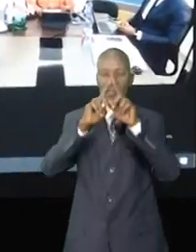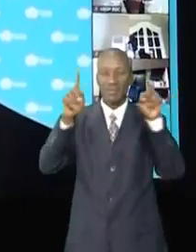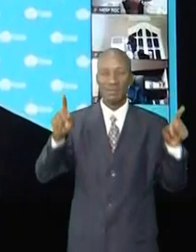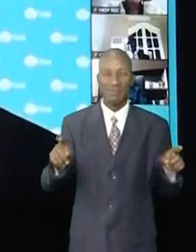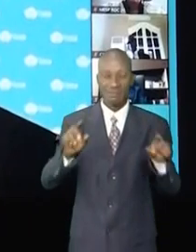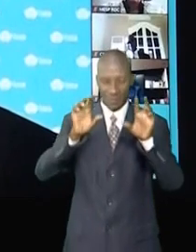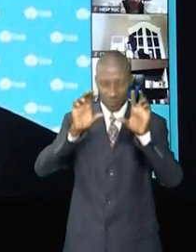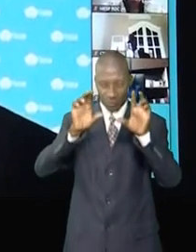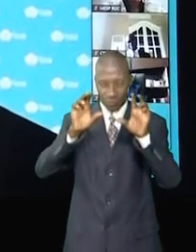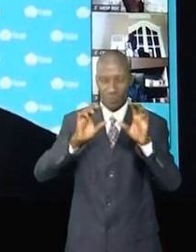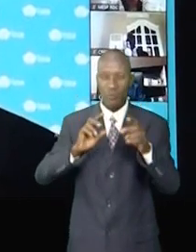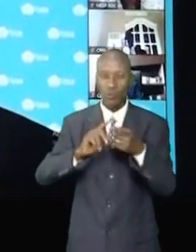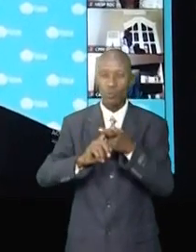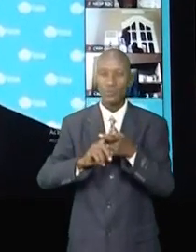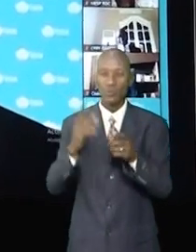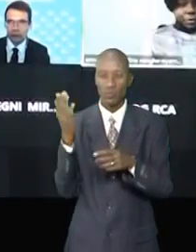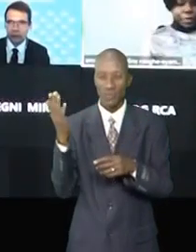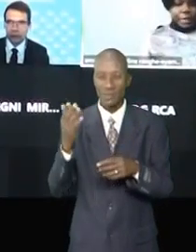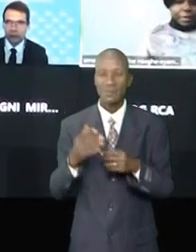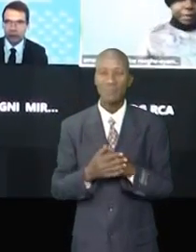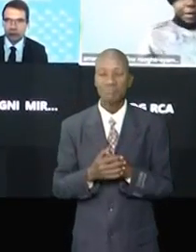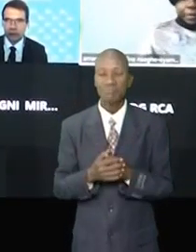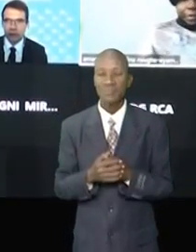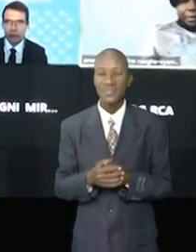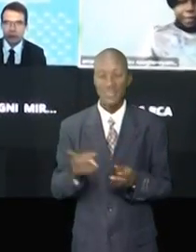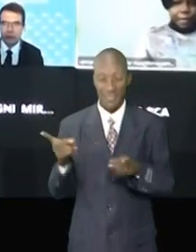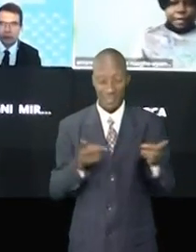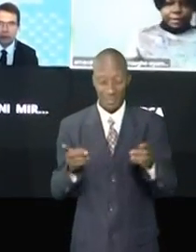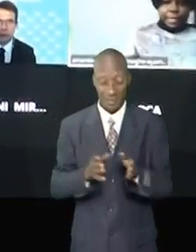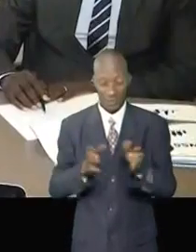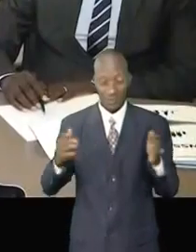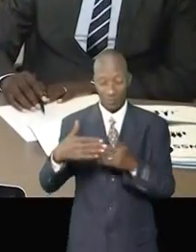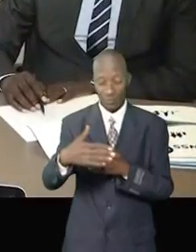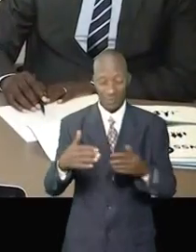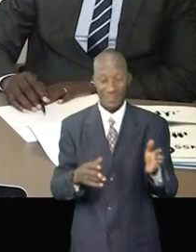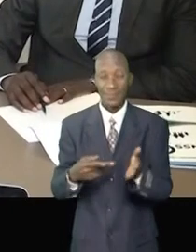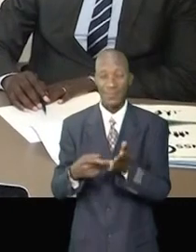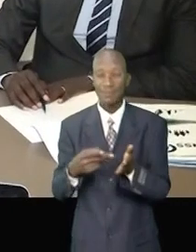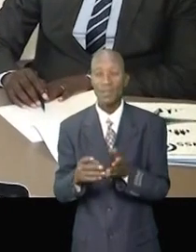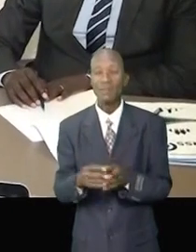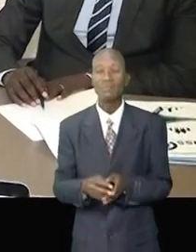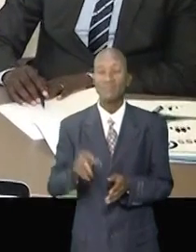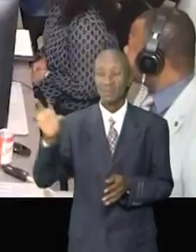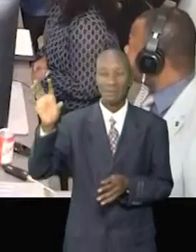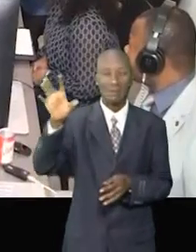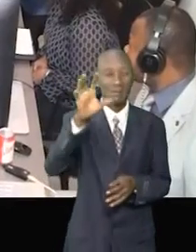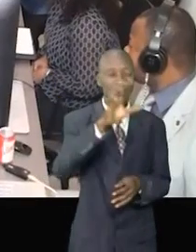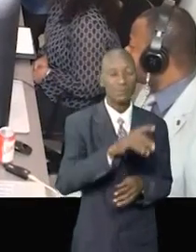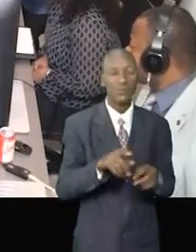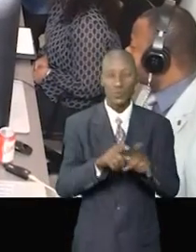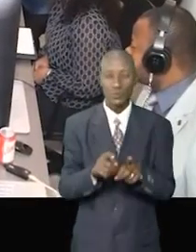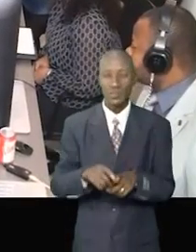le secrétaire général de l'ISS, les présidents, les directeurs généraux des caisses de pays membres et points focaux, ainsi que plusieurs